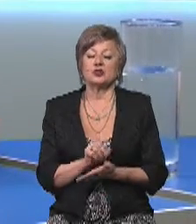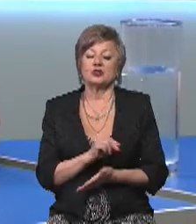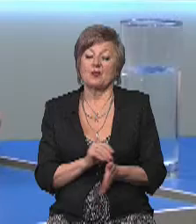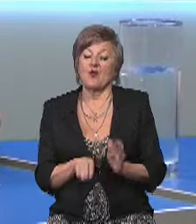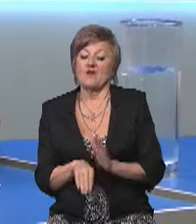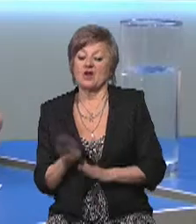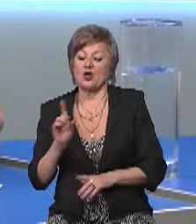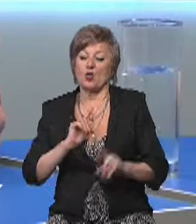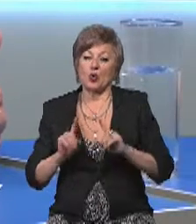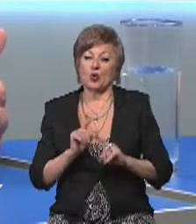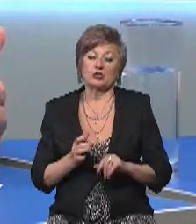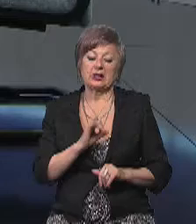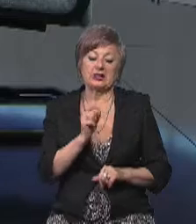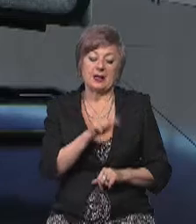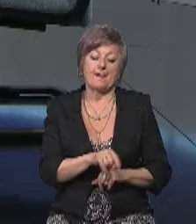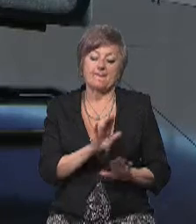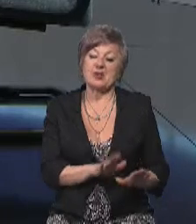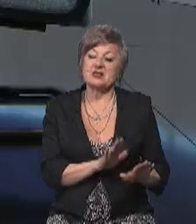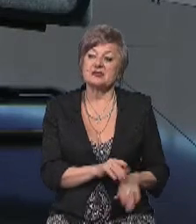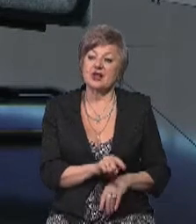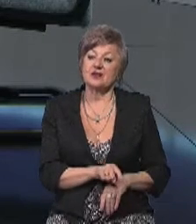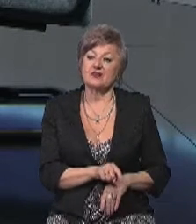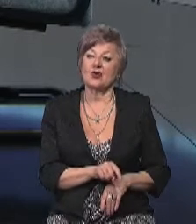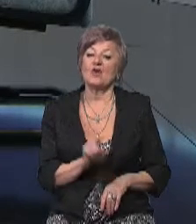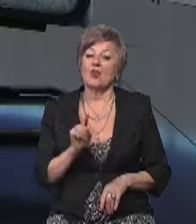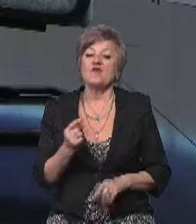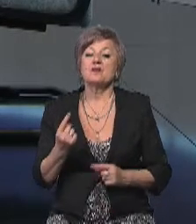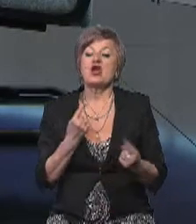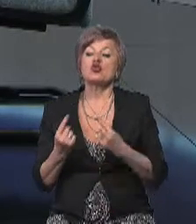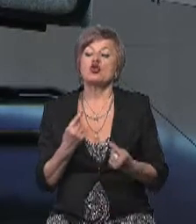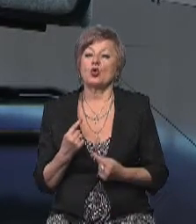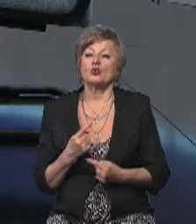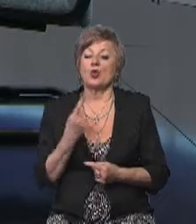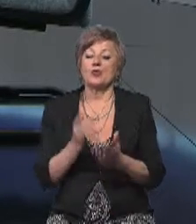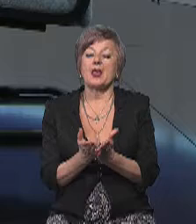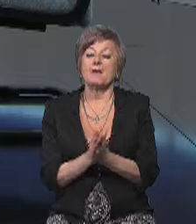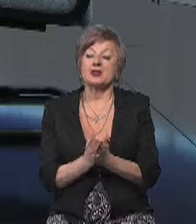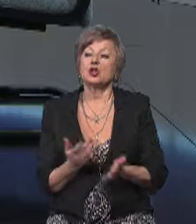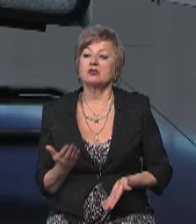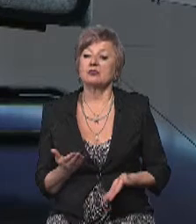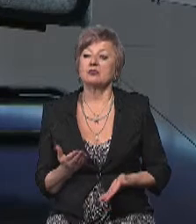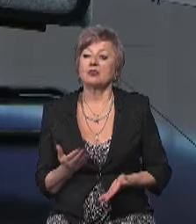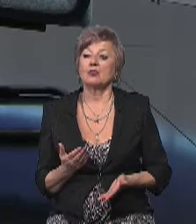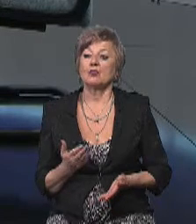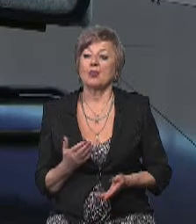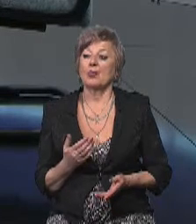Верховній Раді, і за місцеву владу. Бо він мажоритарник. Бо він в одномандатному один прийшов.